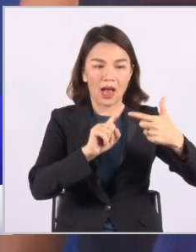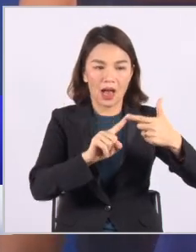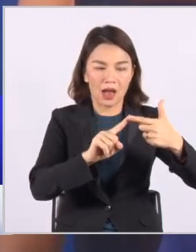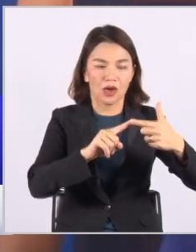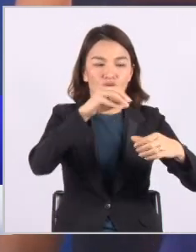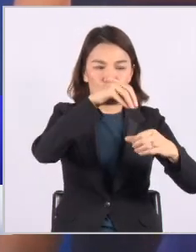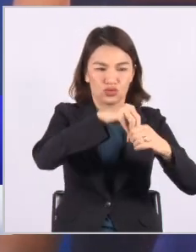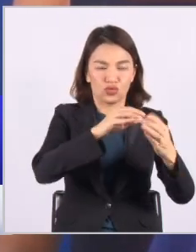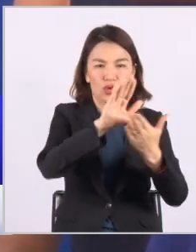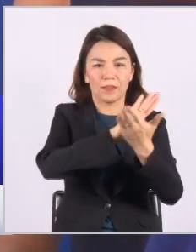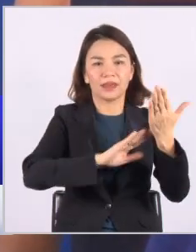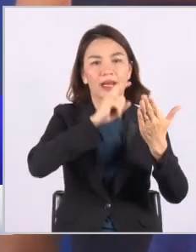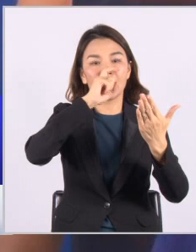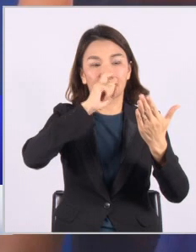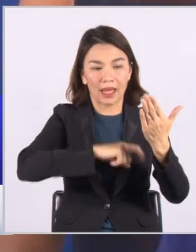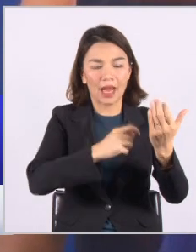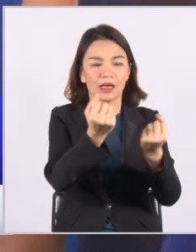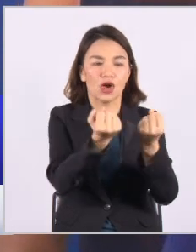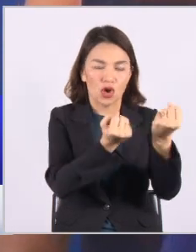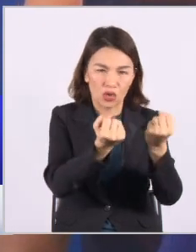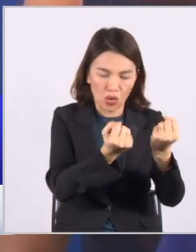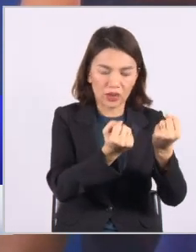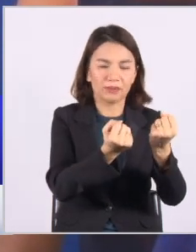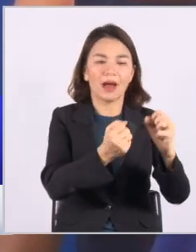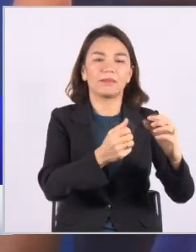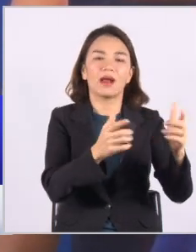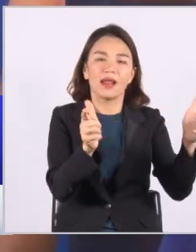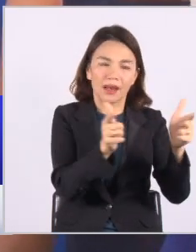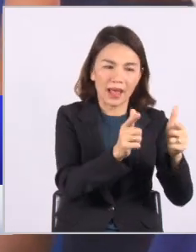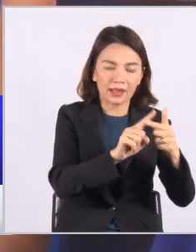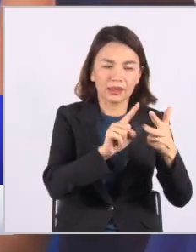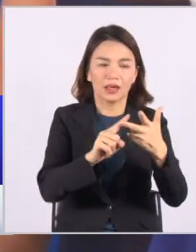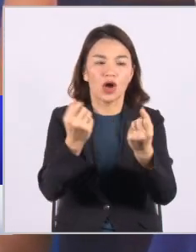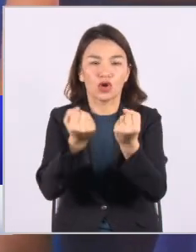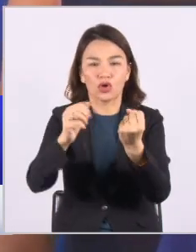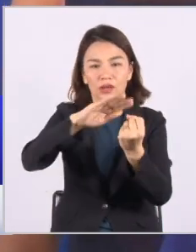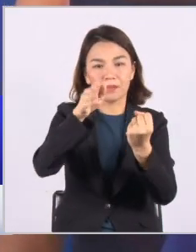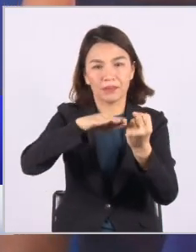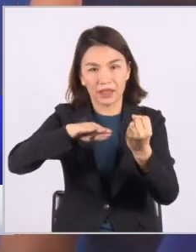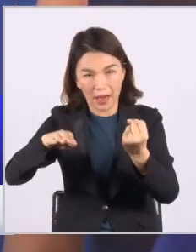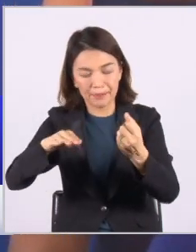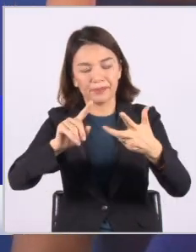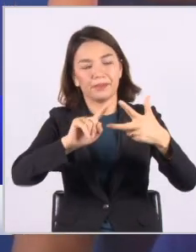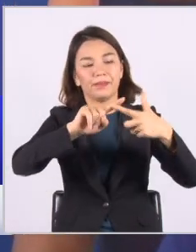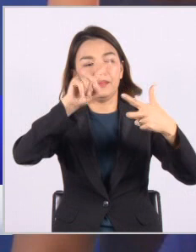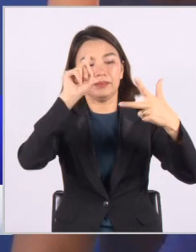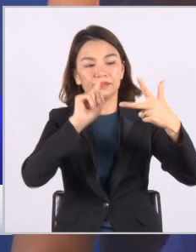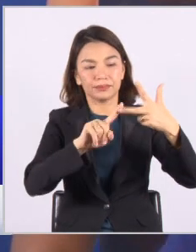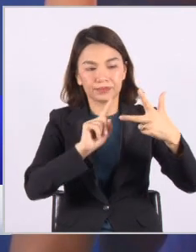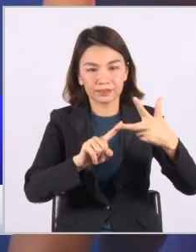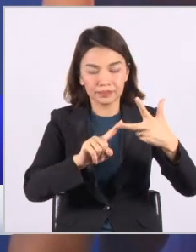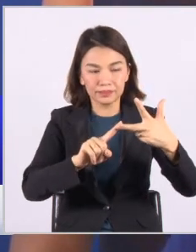ศก็คือซุปเปอร์อีโคซุปเปอร์พิกอัพแล้วก็คอมแพคโปรดักชันนะครับตามด้วย